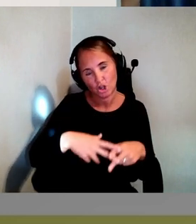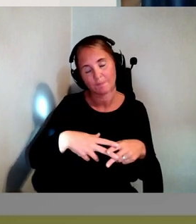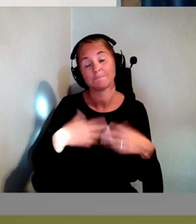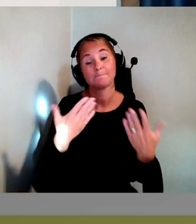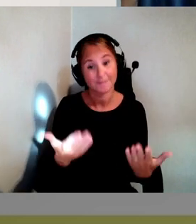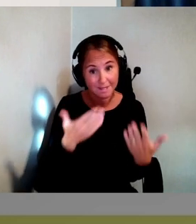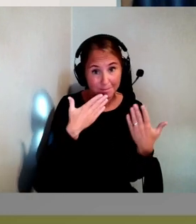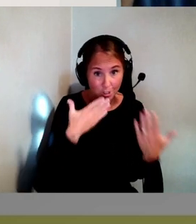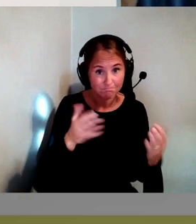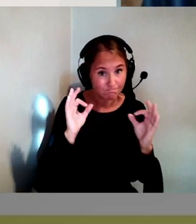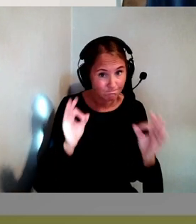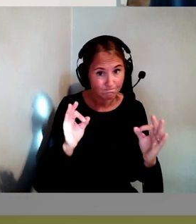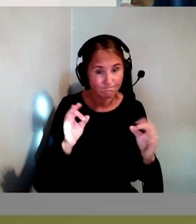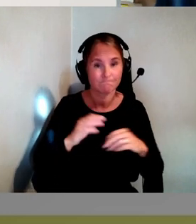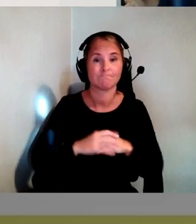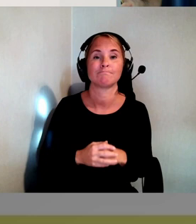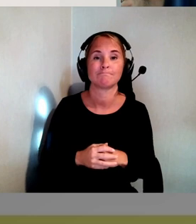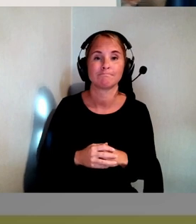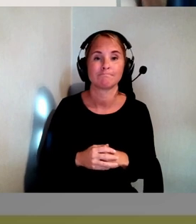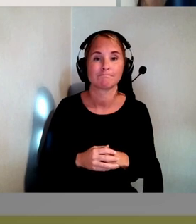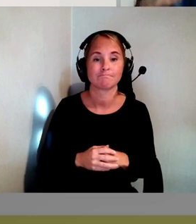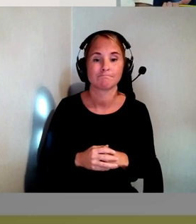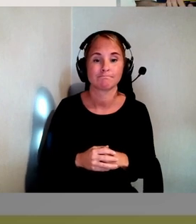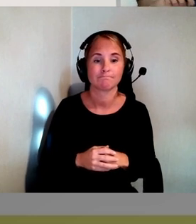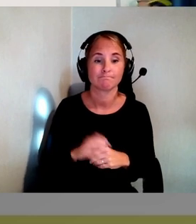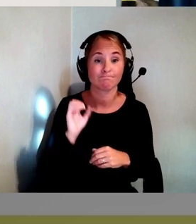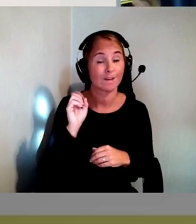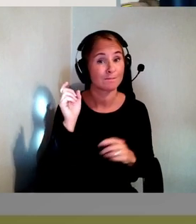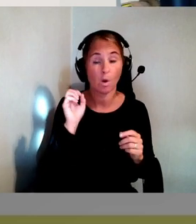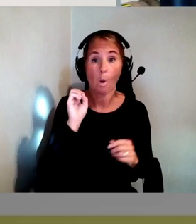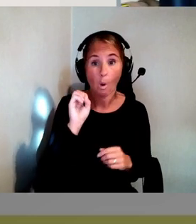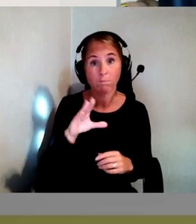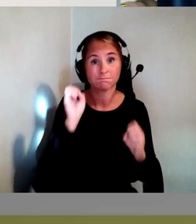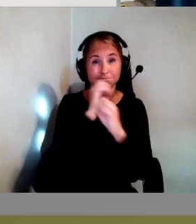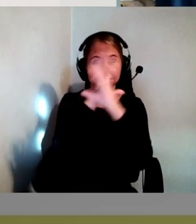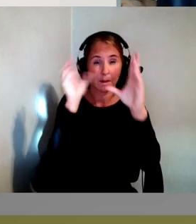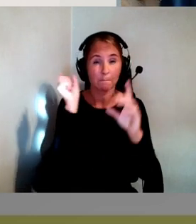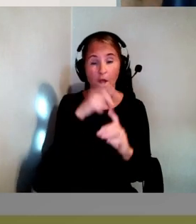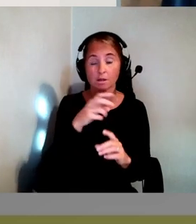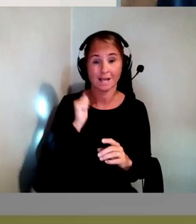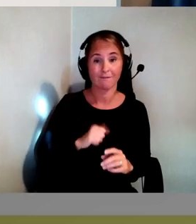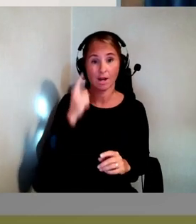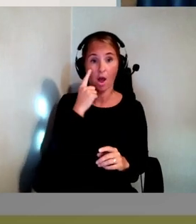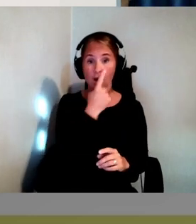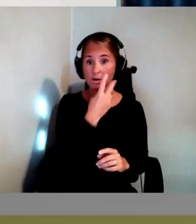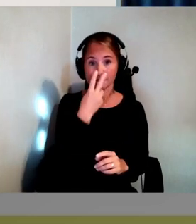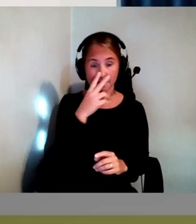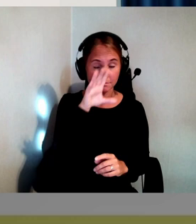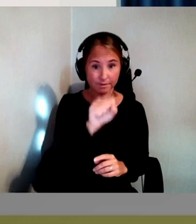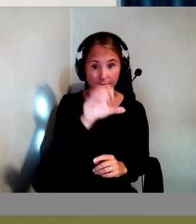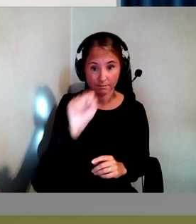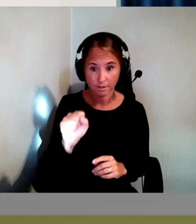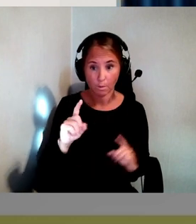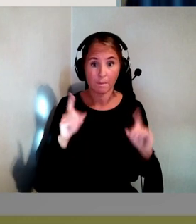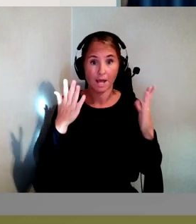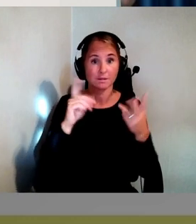bra eh Men om du inte kan se det med dina ögon så kan upplevelsen bli en helt